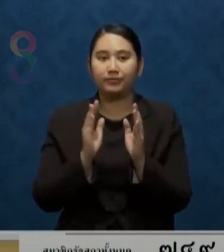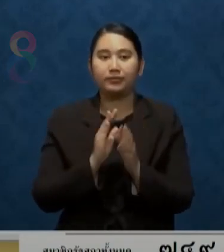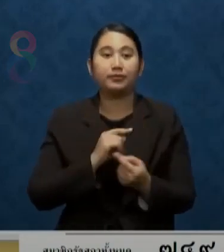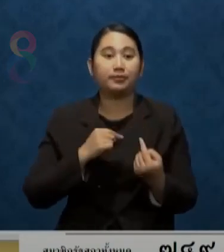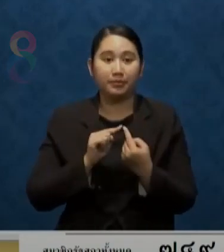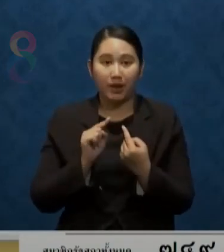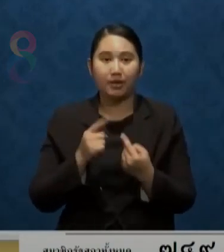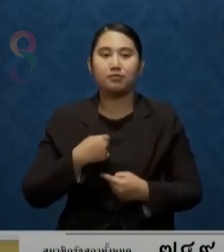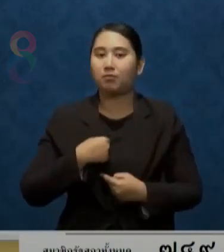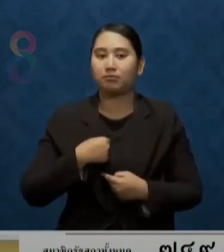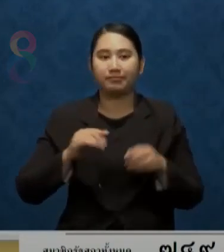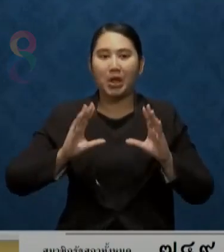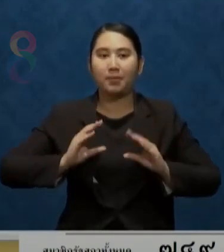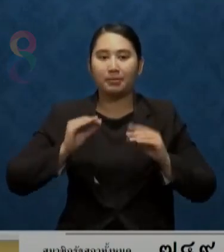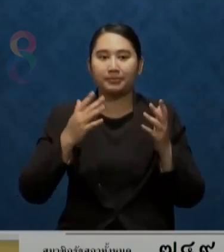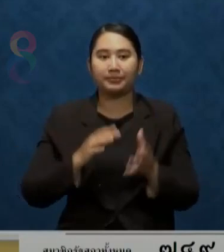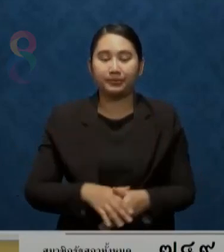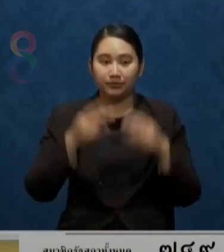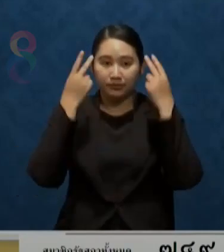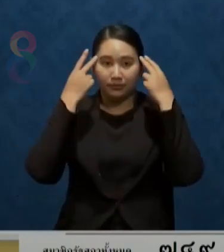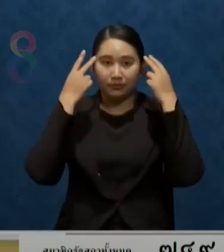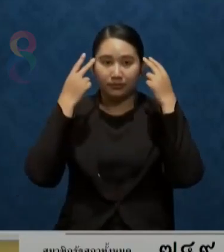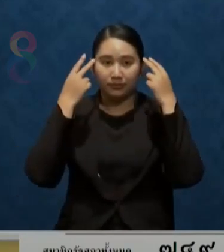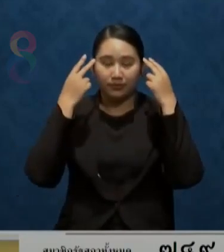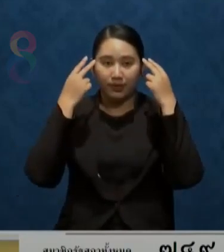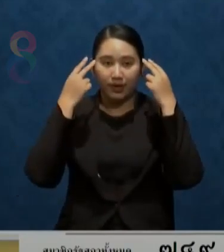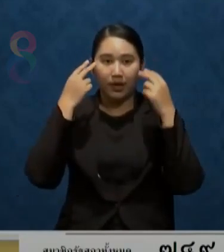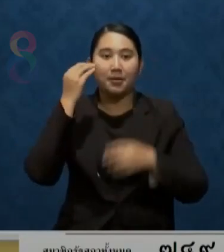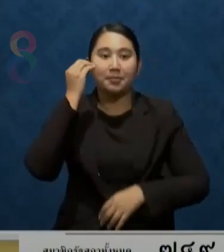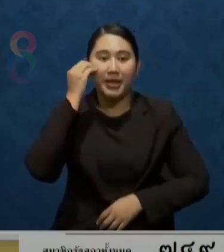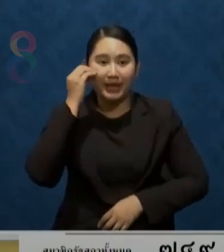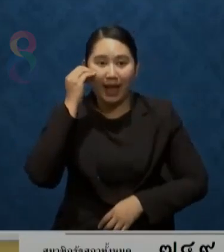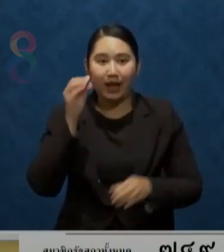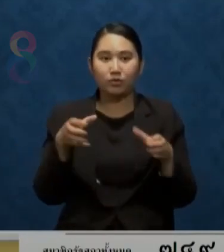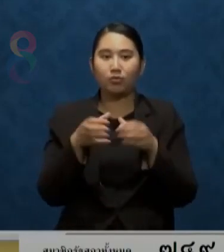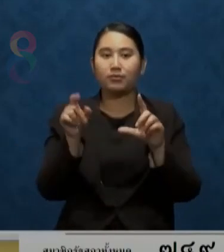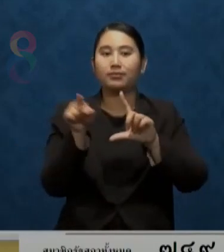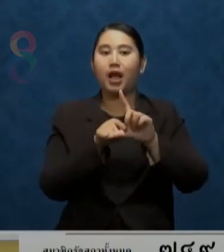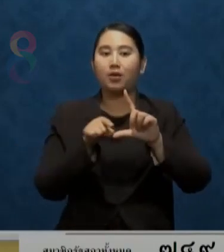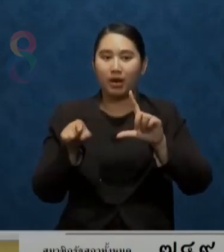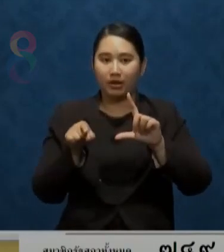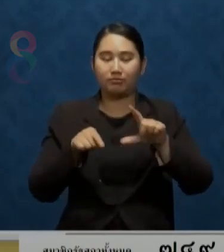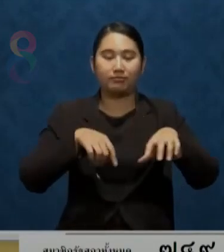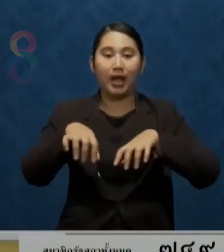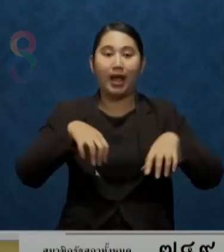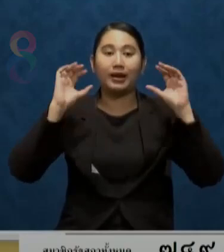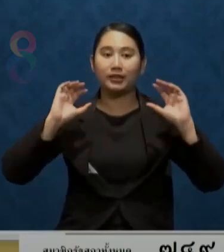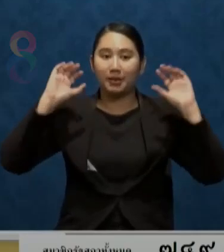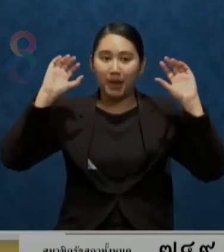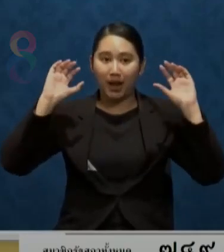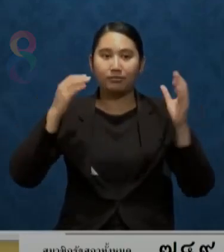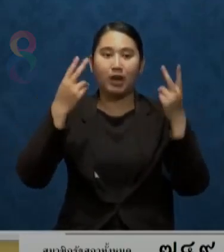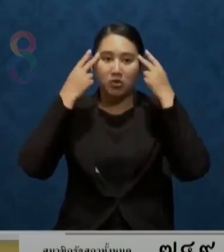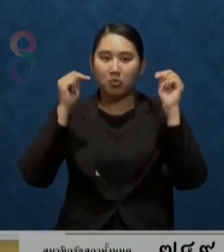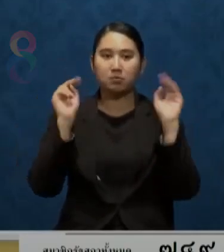มจึงไม่เห็นด้วยนะครับที่จะให้คุณพิธาและพรรคก้าวไกลเป็นผู้บริหารประเทศหรือเป็น